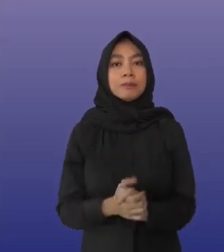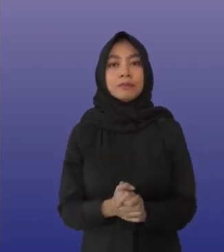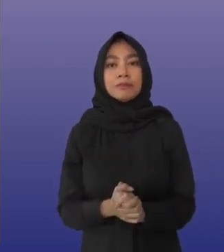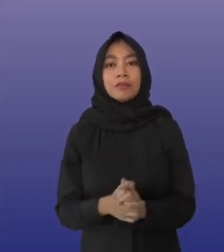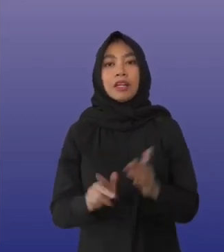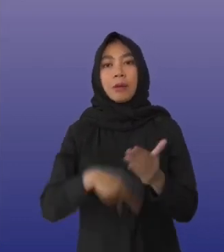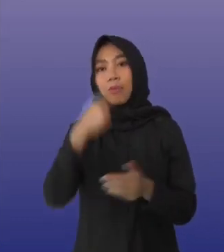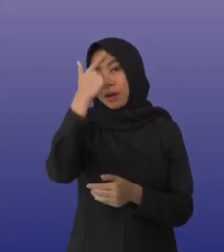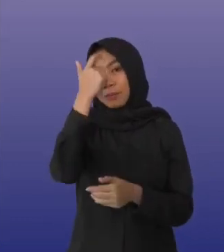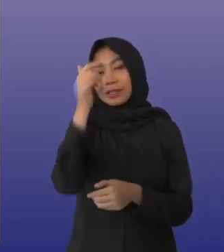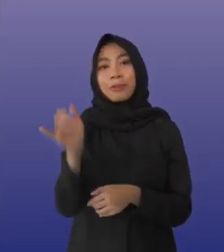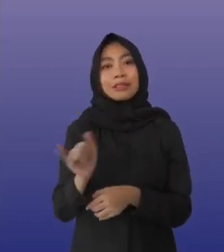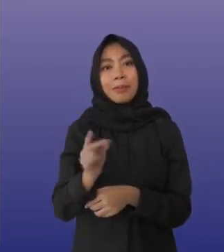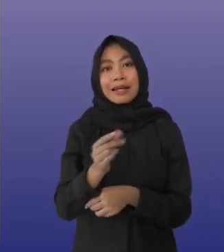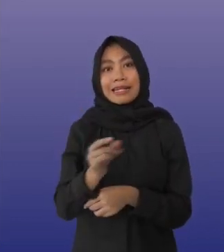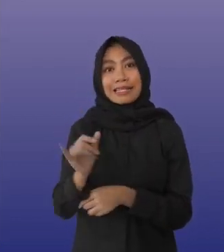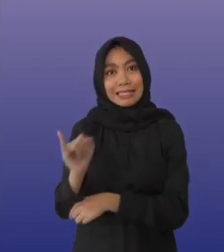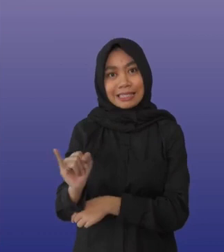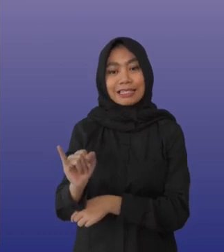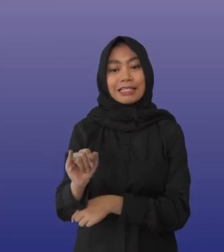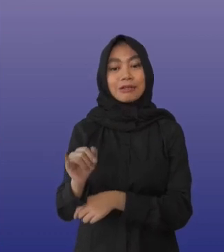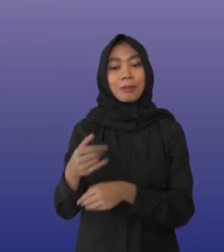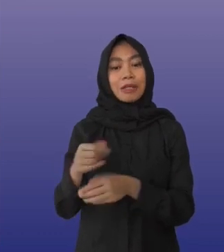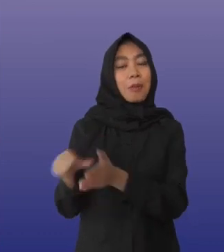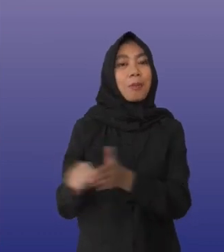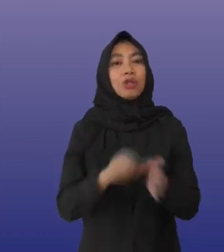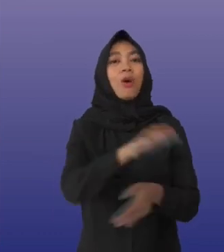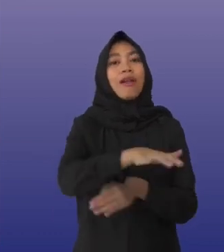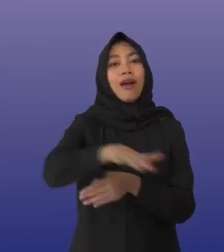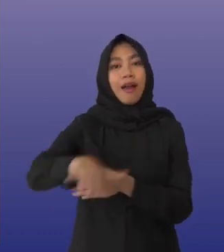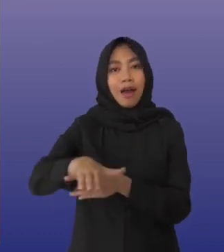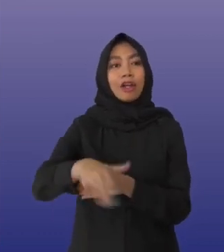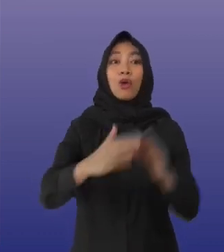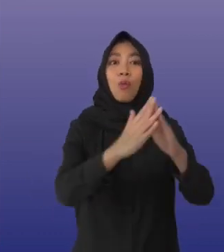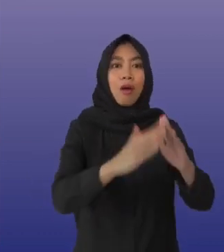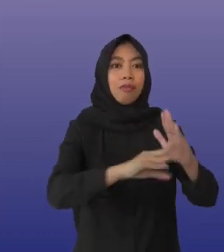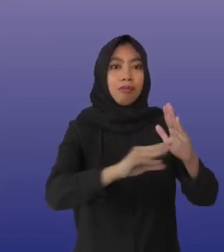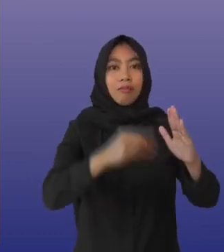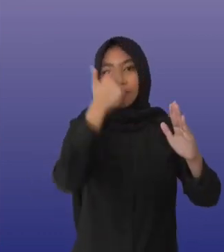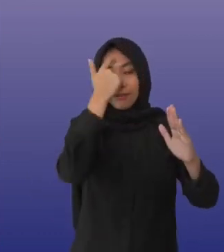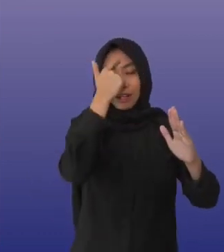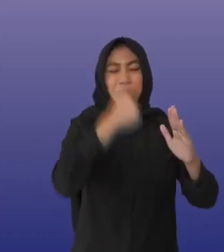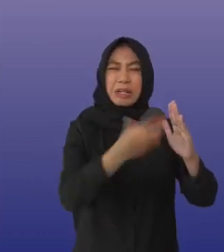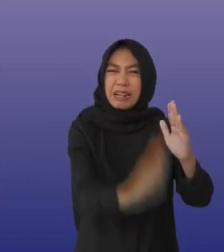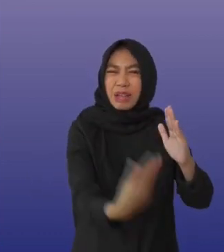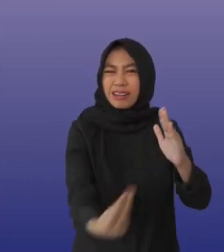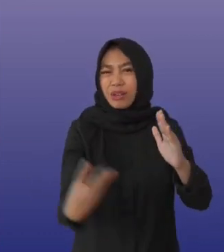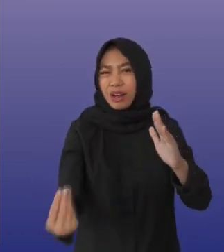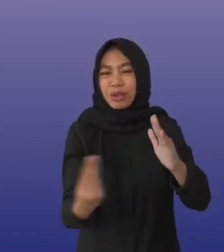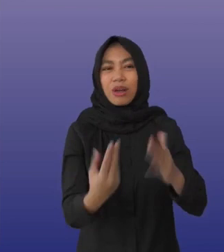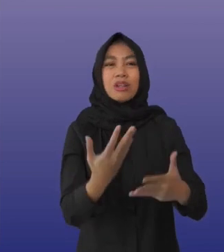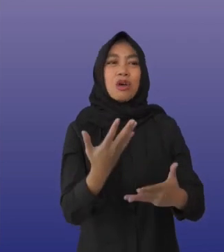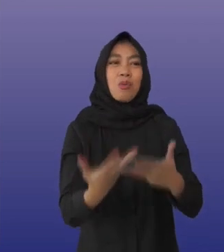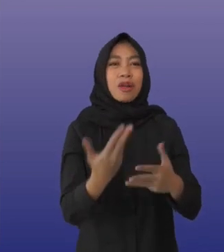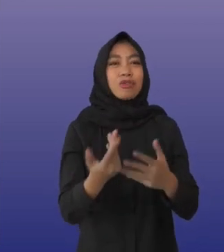bersama RRI, yang itu dapat membantu para siswa-siswi kami yang ada di rumah di pelosok desa, yang sampai hari ini